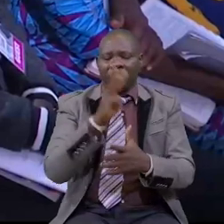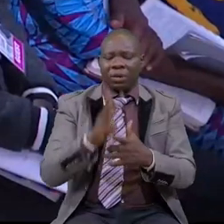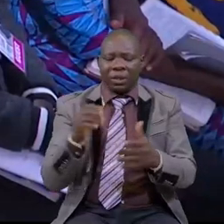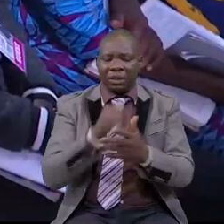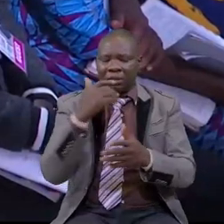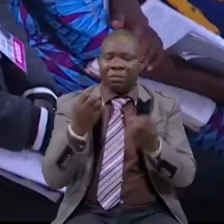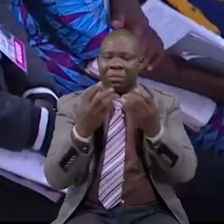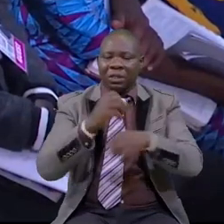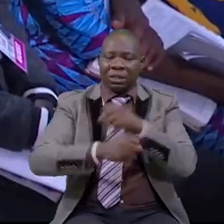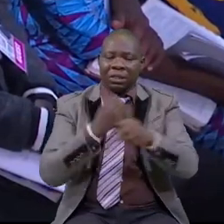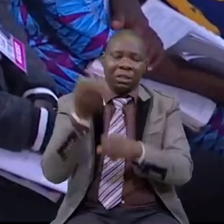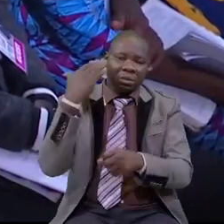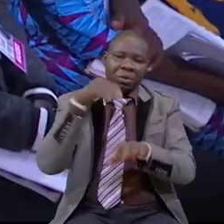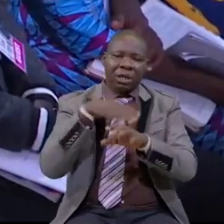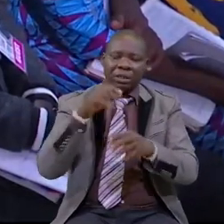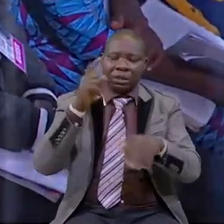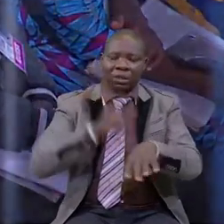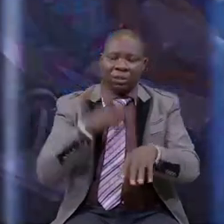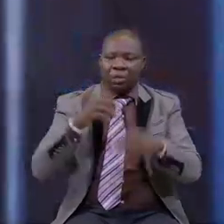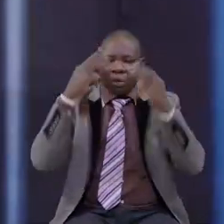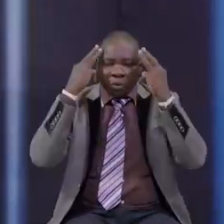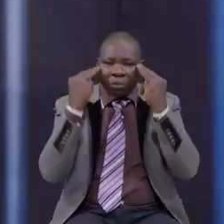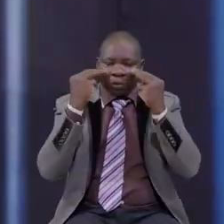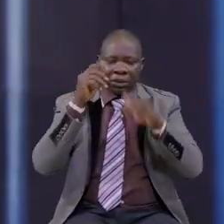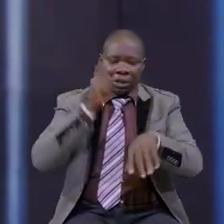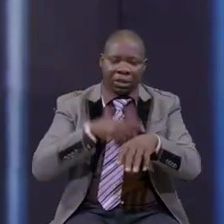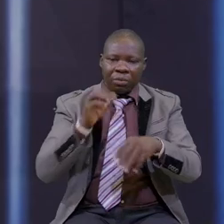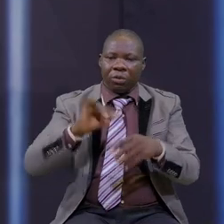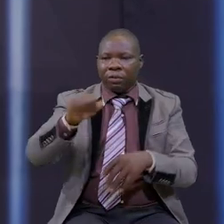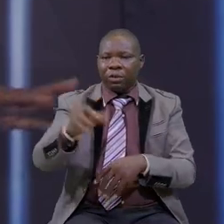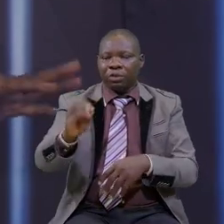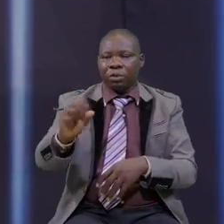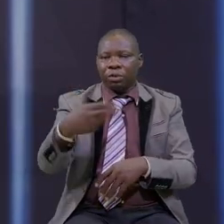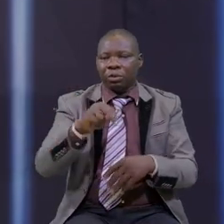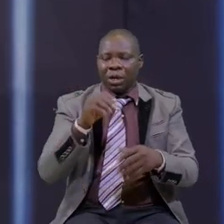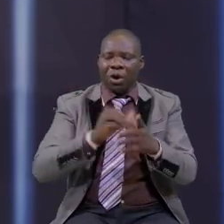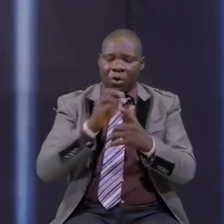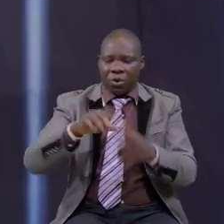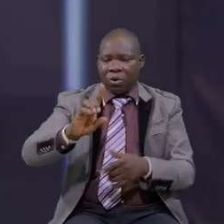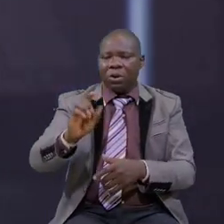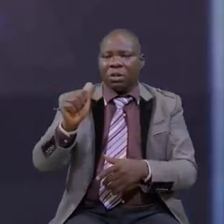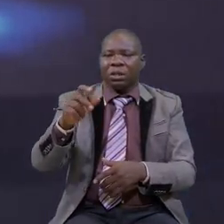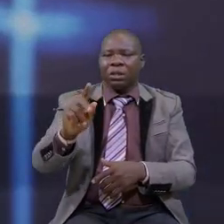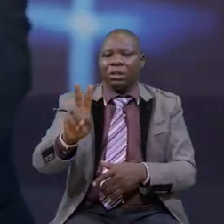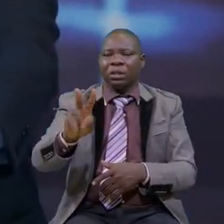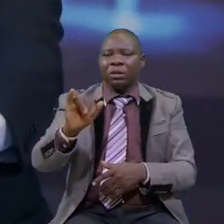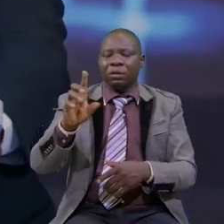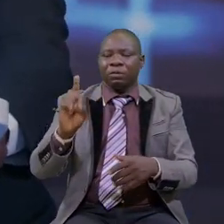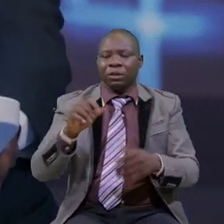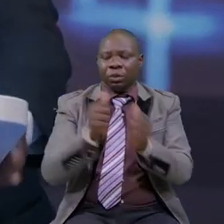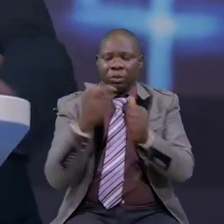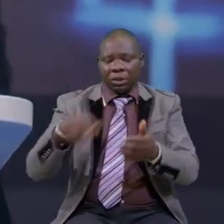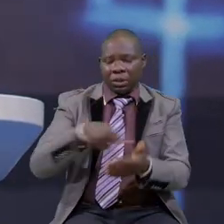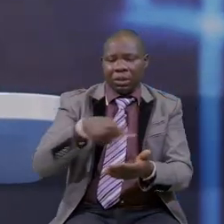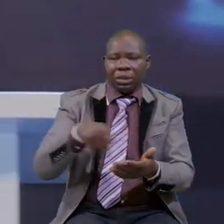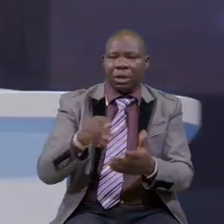temps de Moïse, au temps de Josué, plusieurs années passées au temps de David, avec les psaumes, ou maintenant même